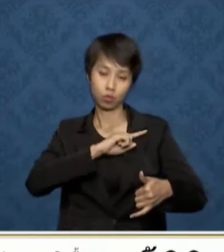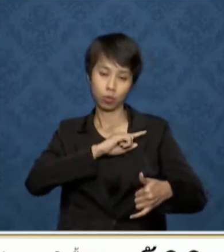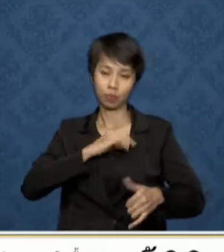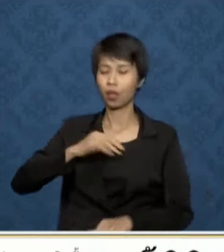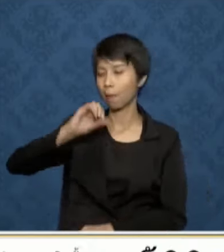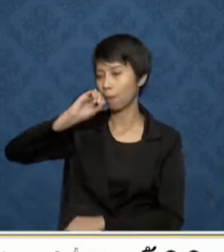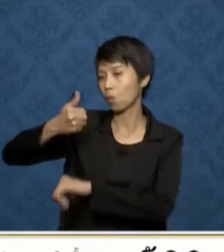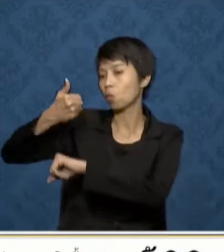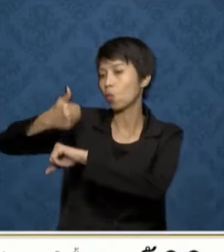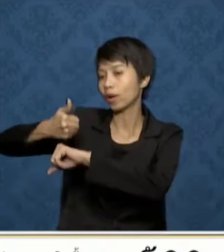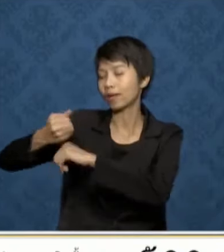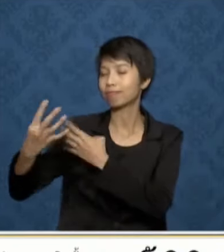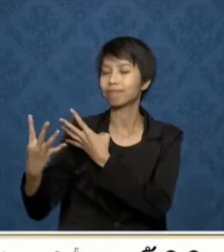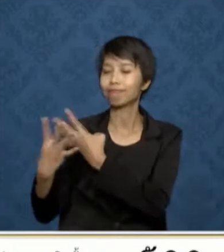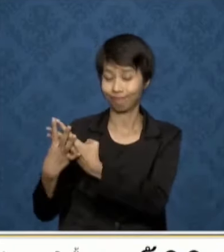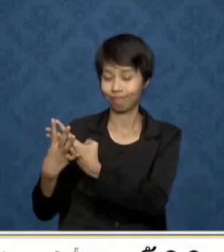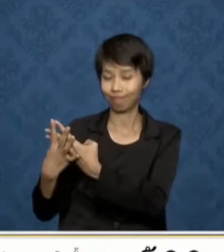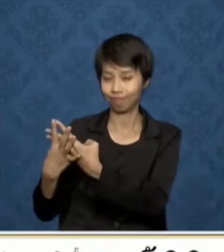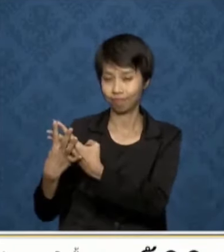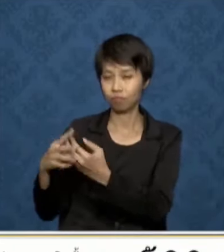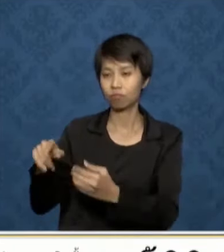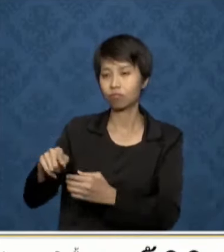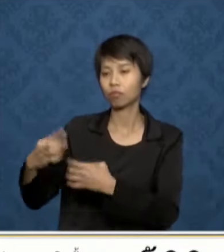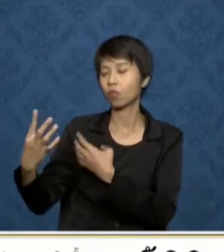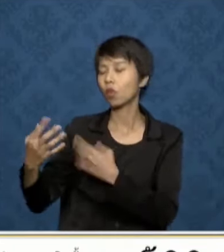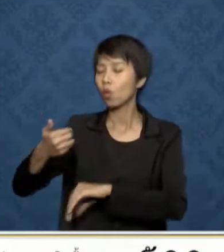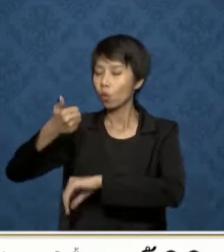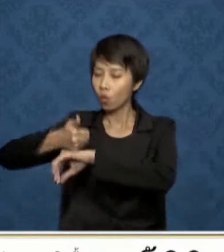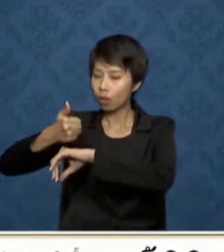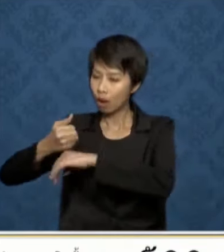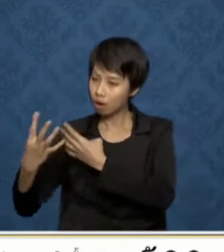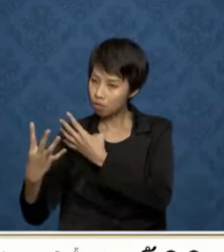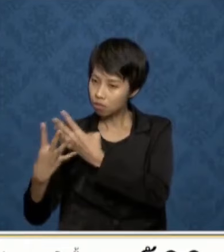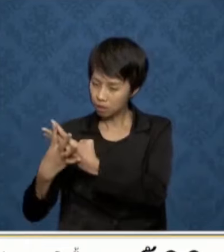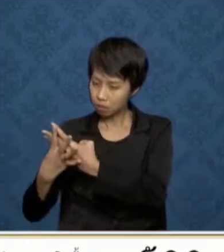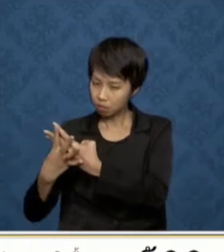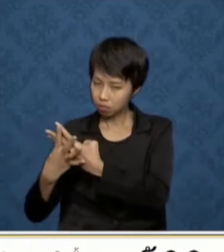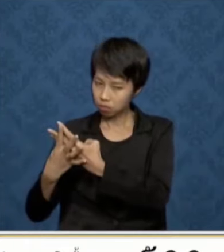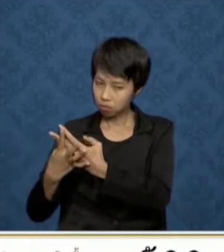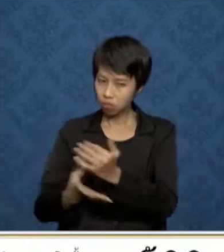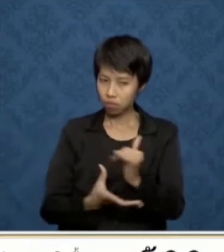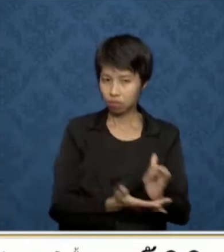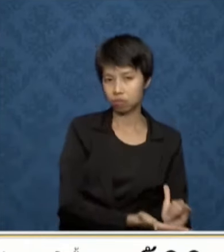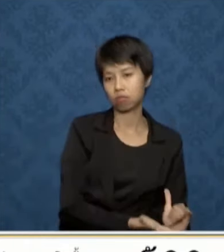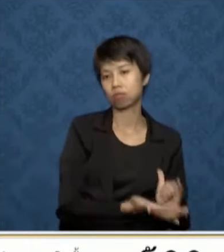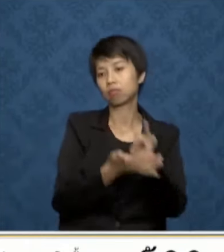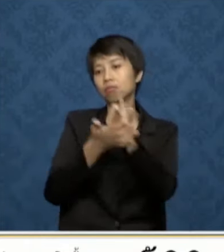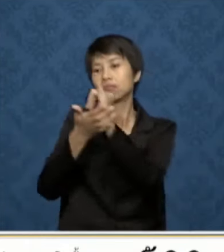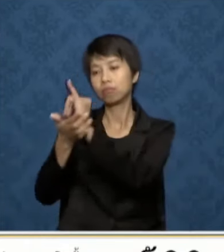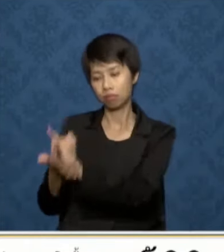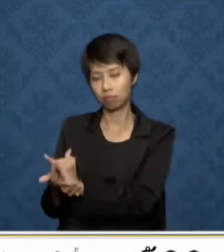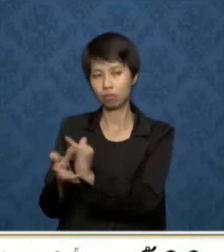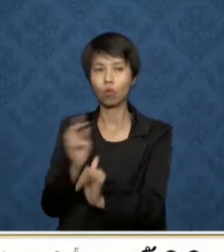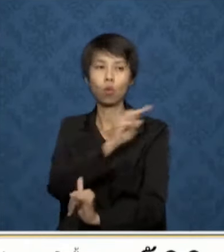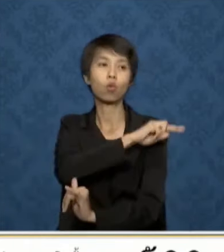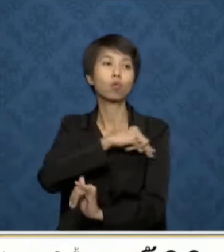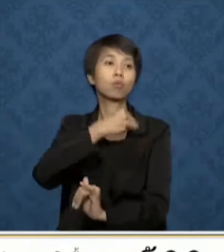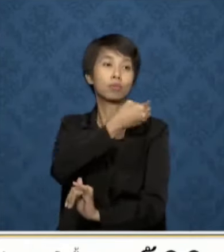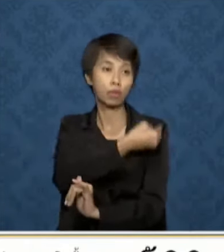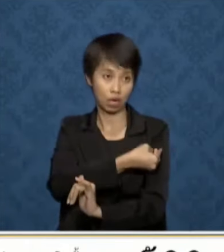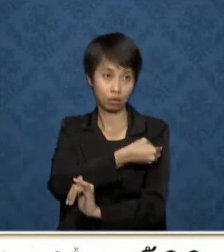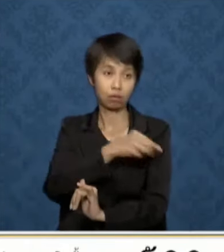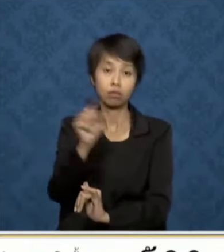ง กัผู้เรีจำผู้เรีจำ มีหนาที่ ที่ต้องสถคนไ้ไปรกษา ที่ไหนครับ